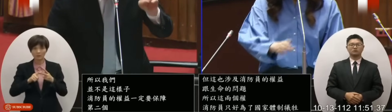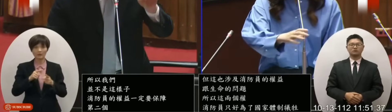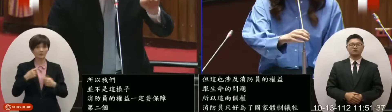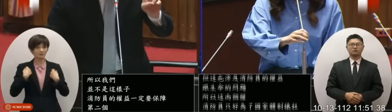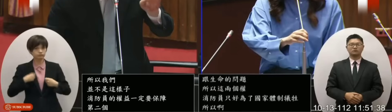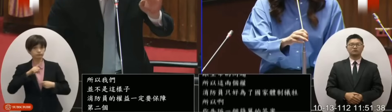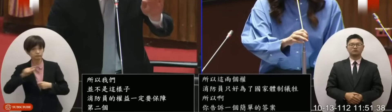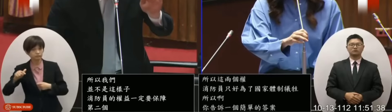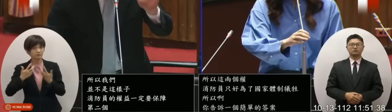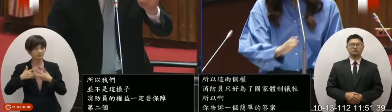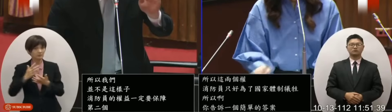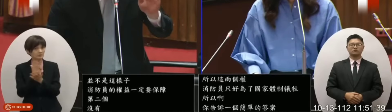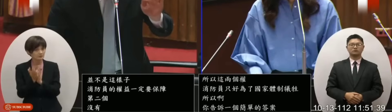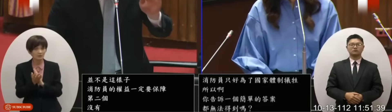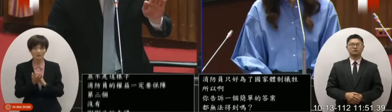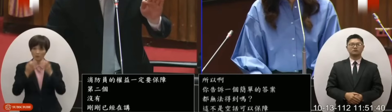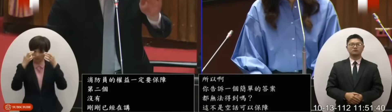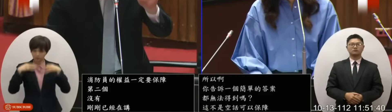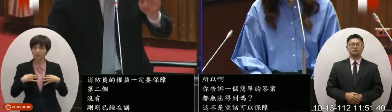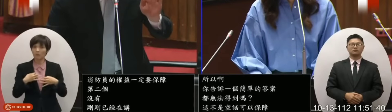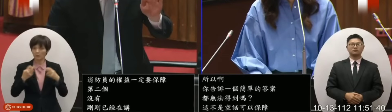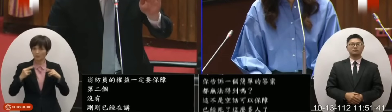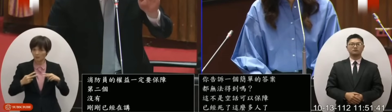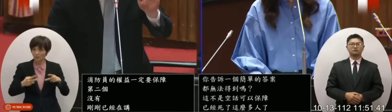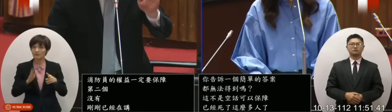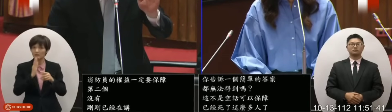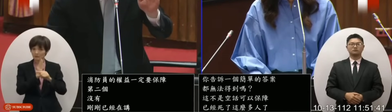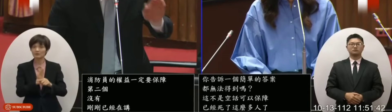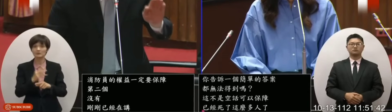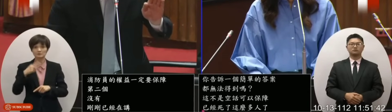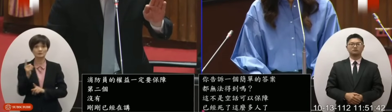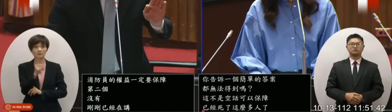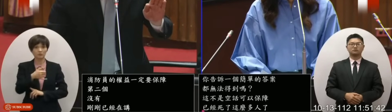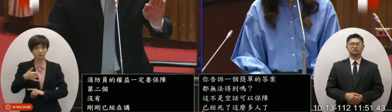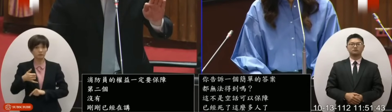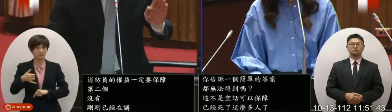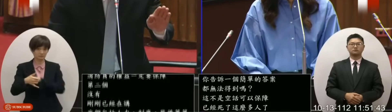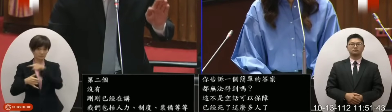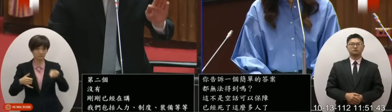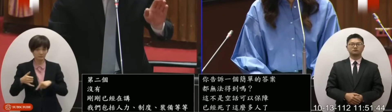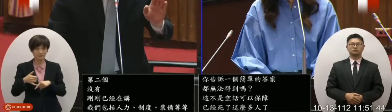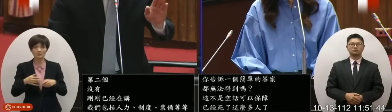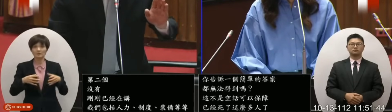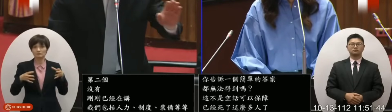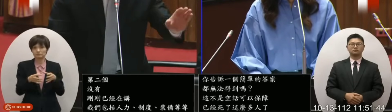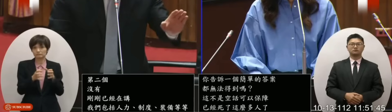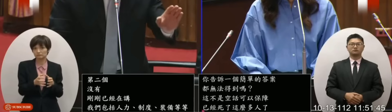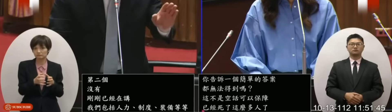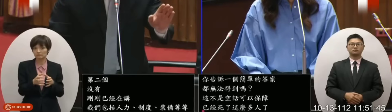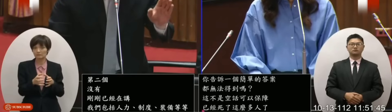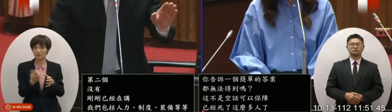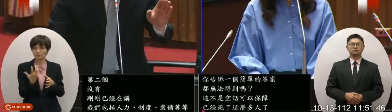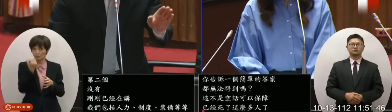二个是。刚刚在讲消防员，我们现在这个扩大他的一个结社权，也就是说我们会从